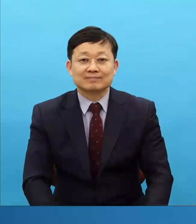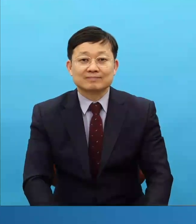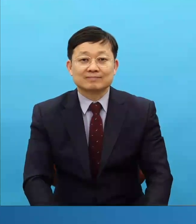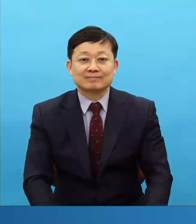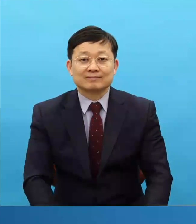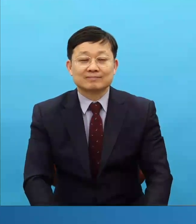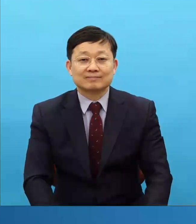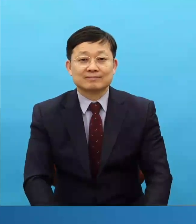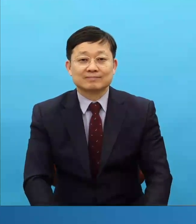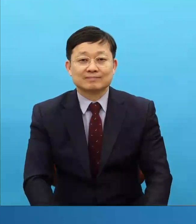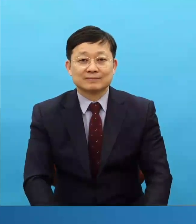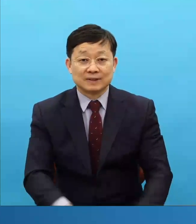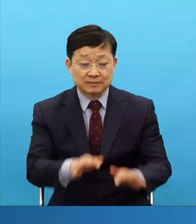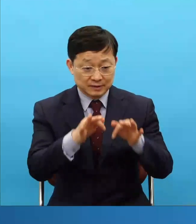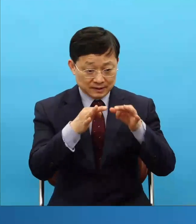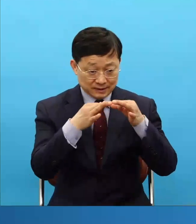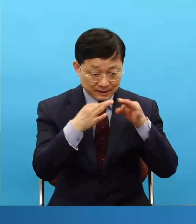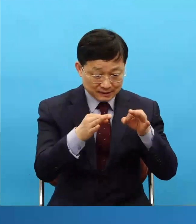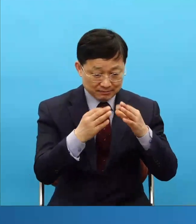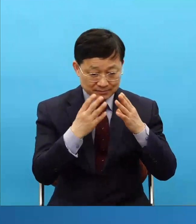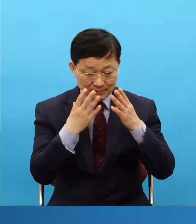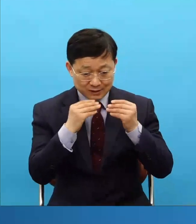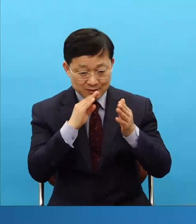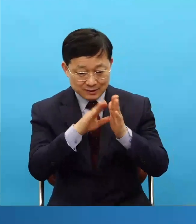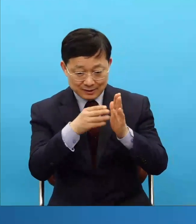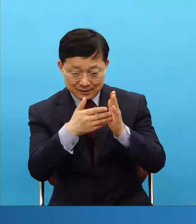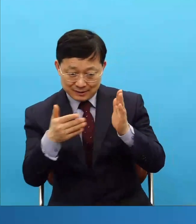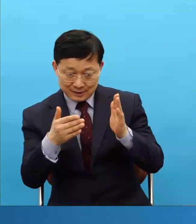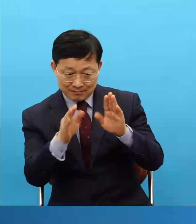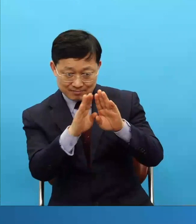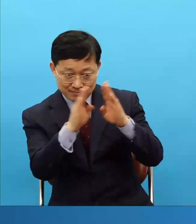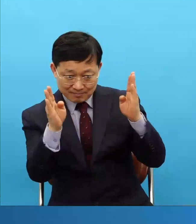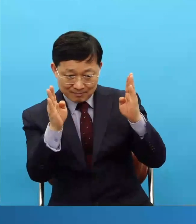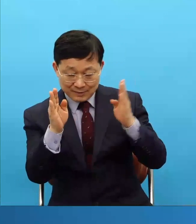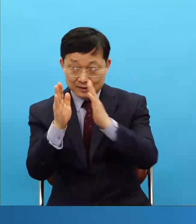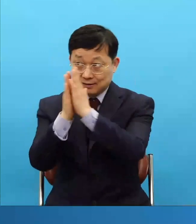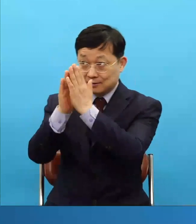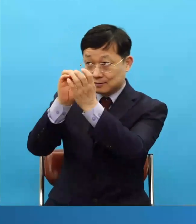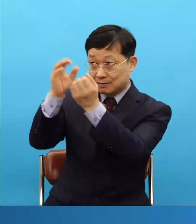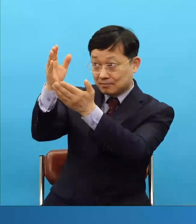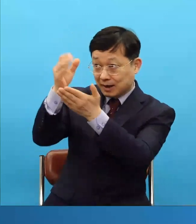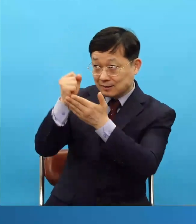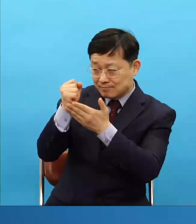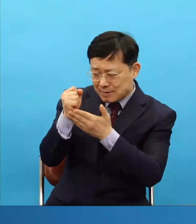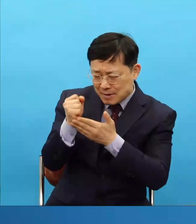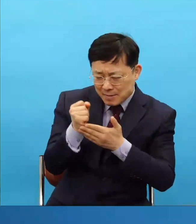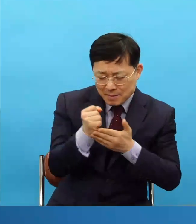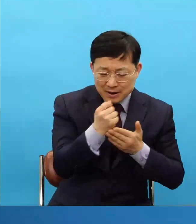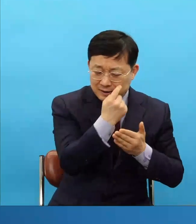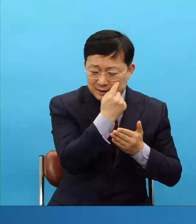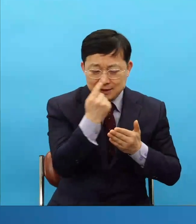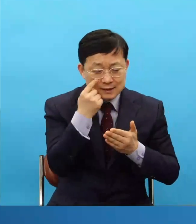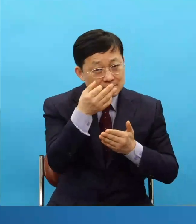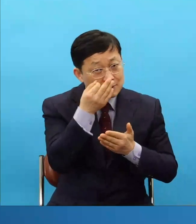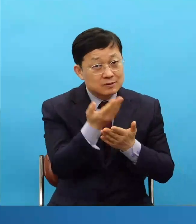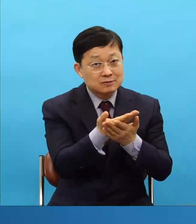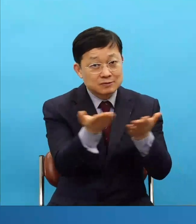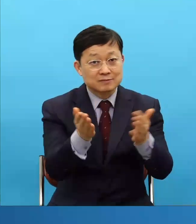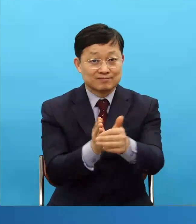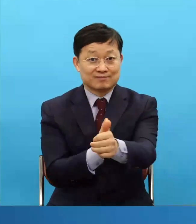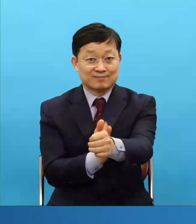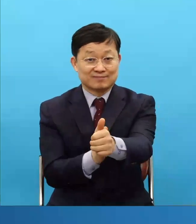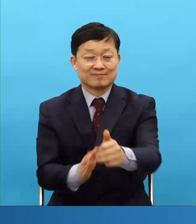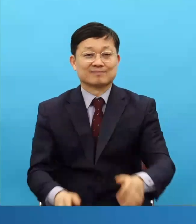응답받은 걸 증인으로 후대에 가르쳐 주고요. And so when you open the age of 3-day weekend, stand as a witness, and what you've received in answers to prayer, give it to the next